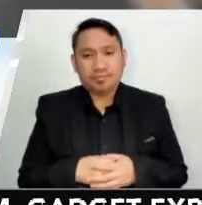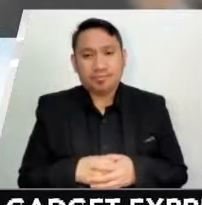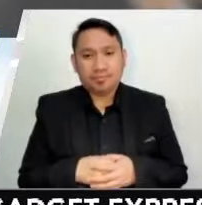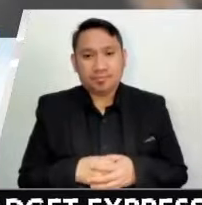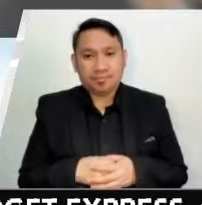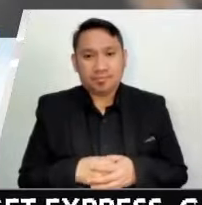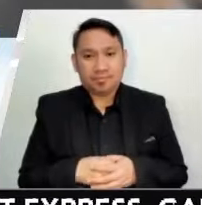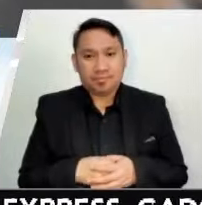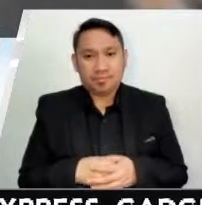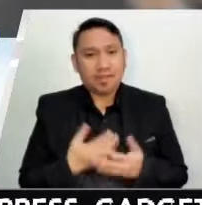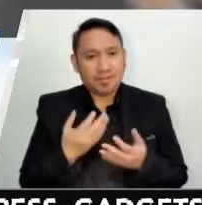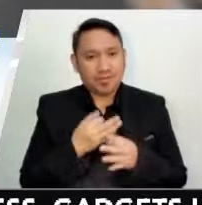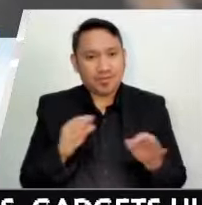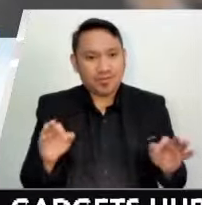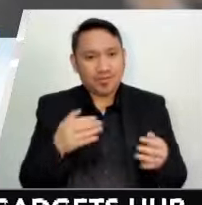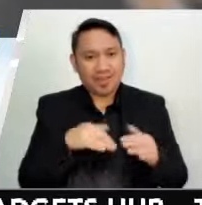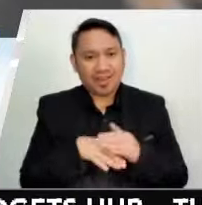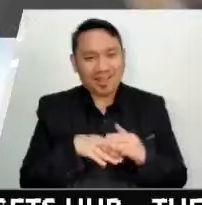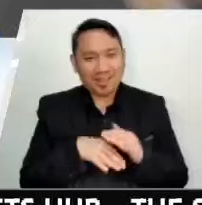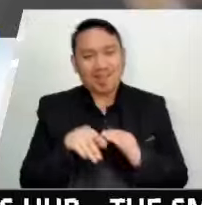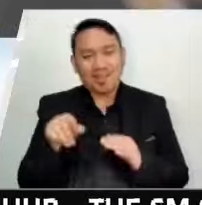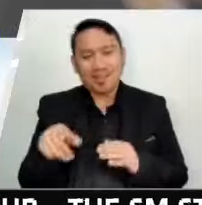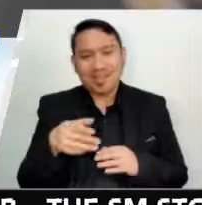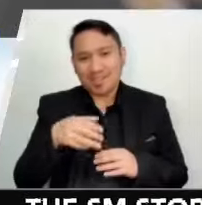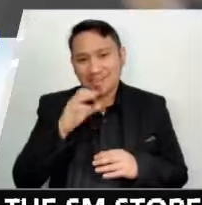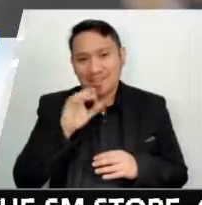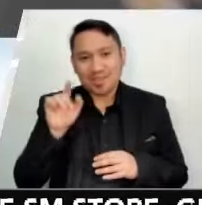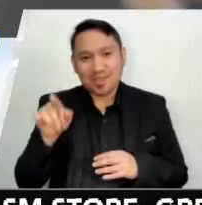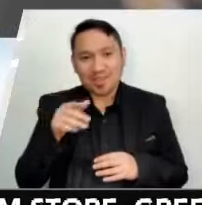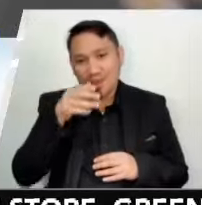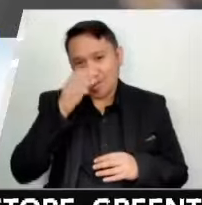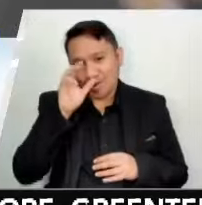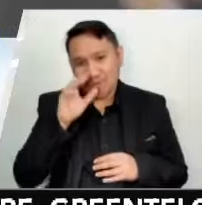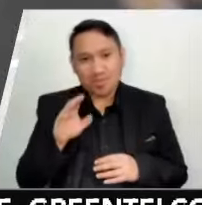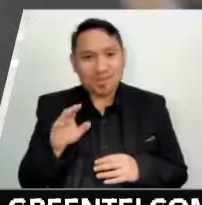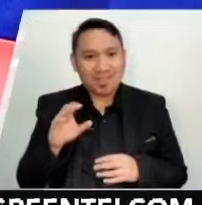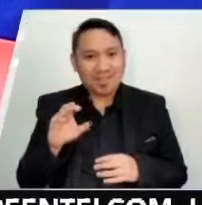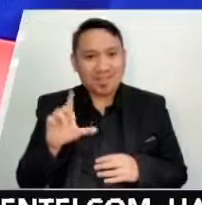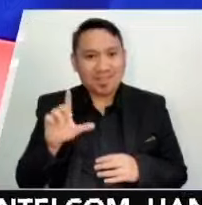drinks sa kanyang newly opened comedy club. Aba! Wow!